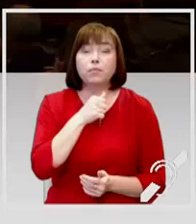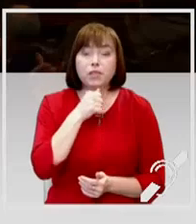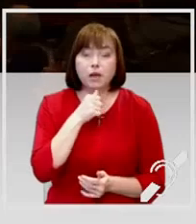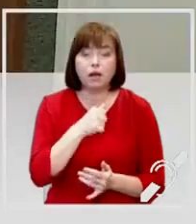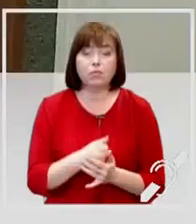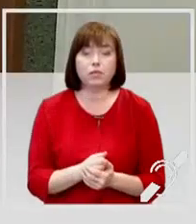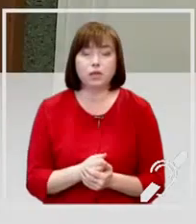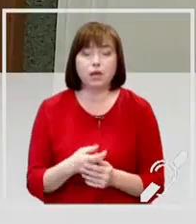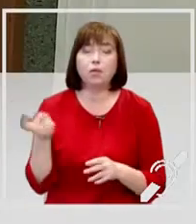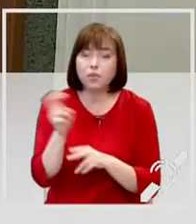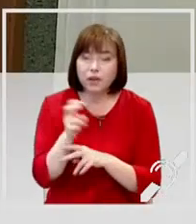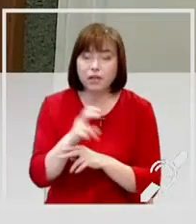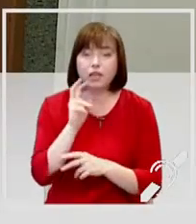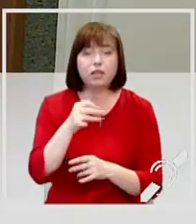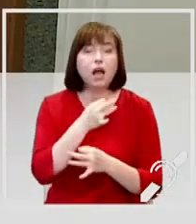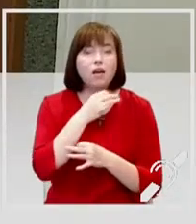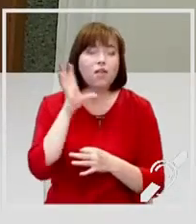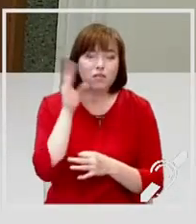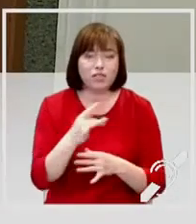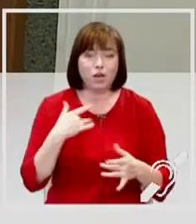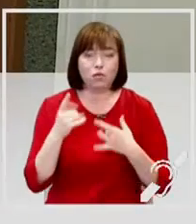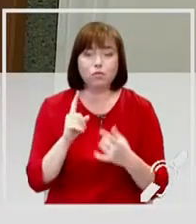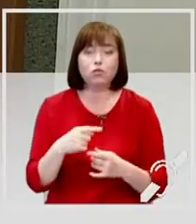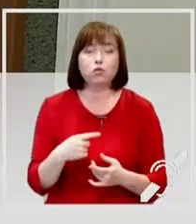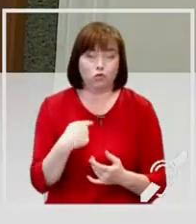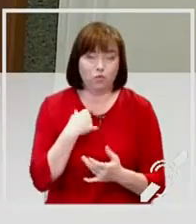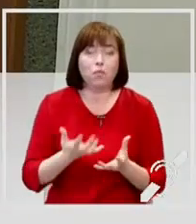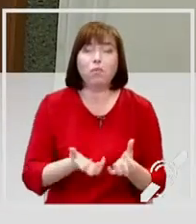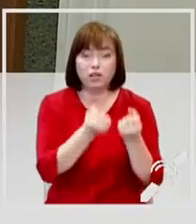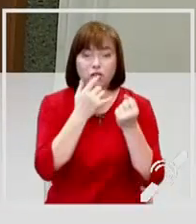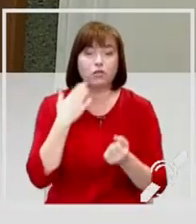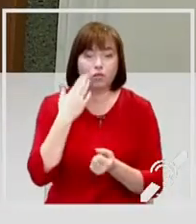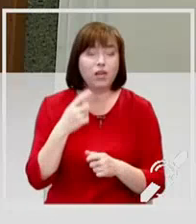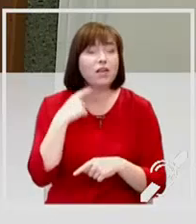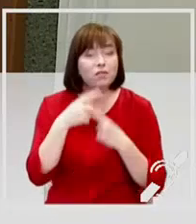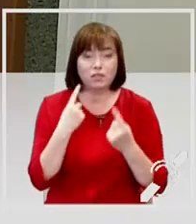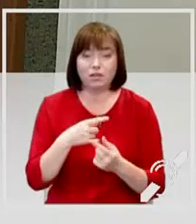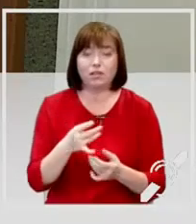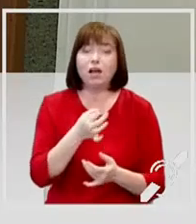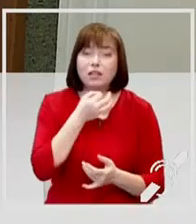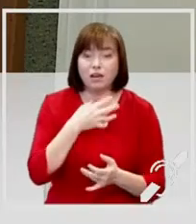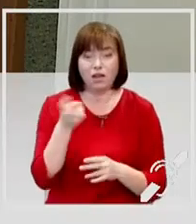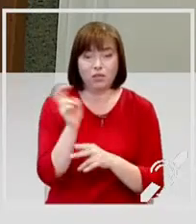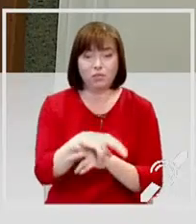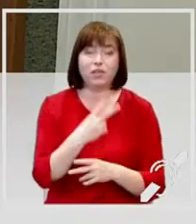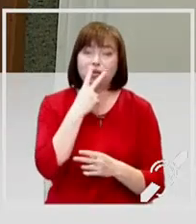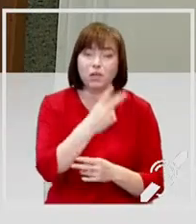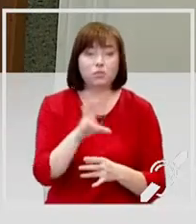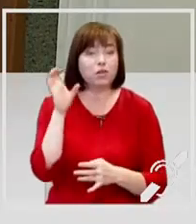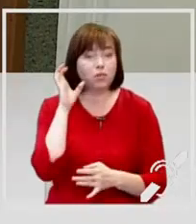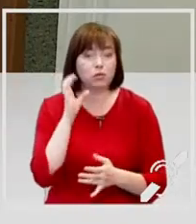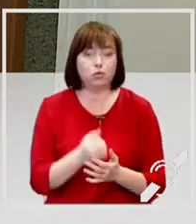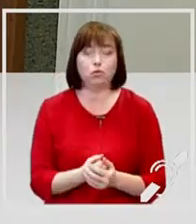la orice concert pentru că ne simțim români și cu mare drag totdeauna, adică îmi